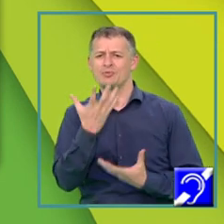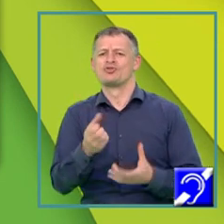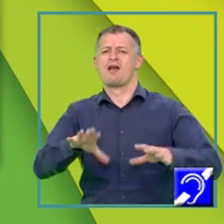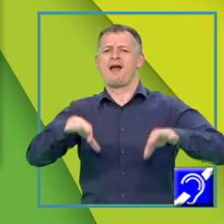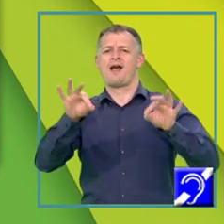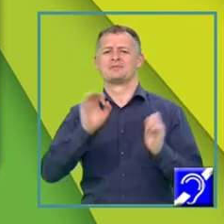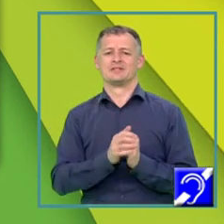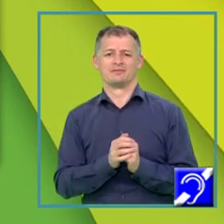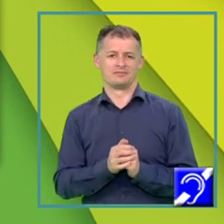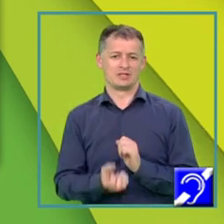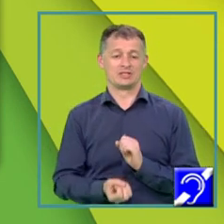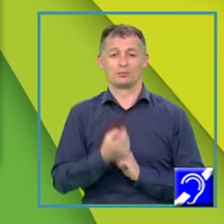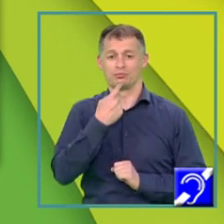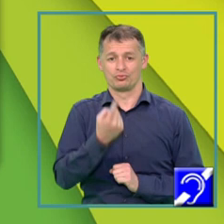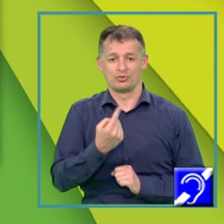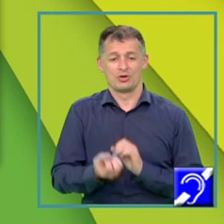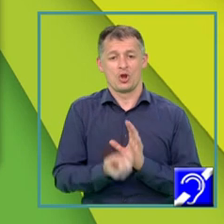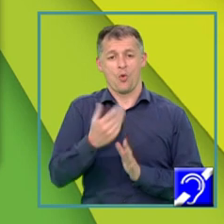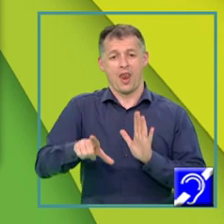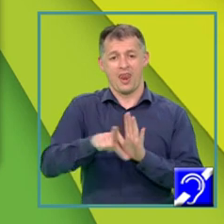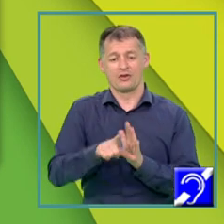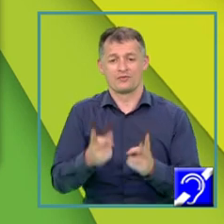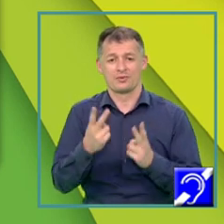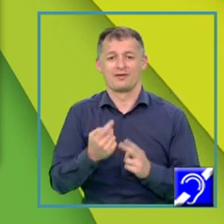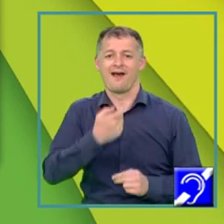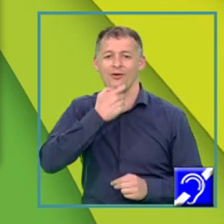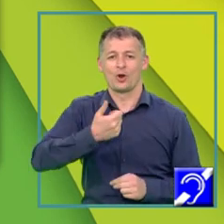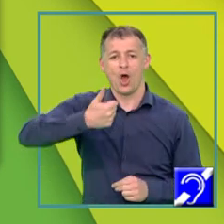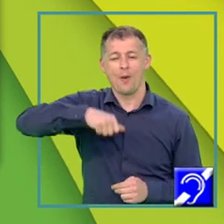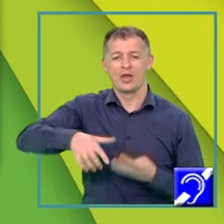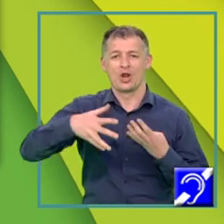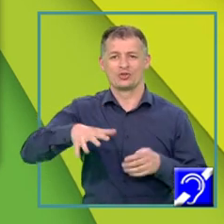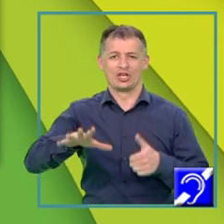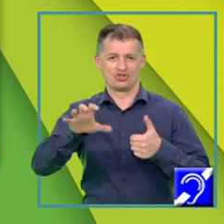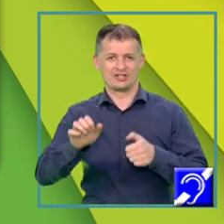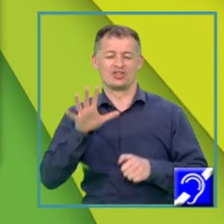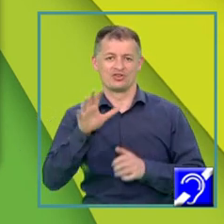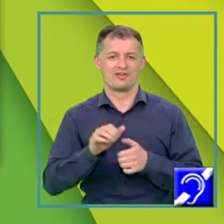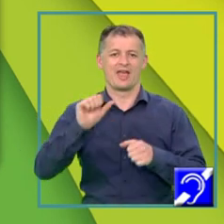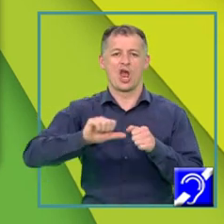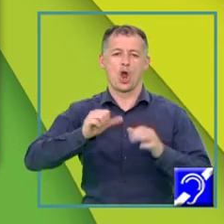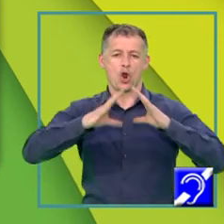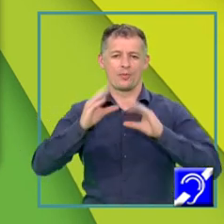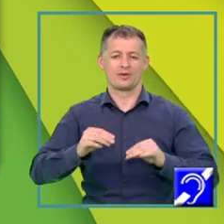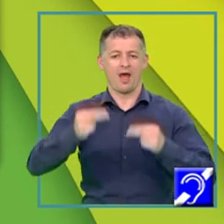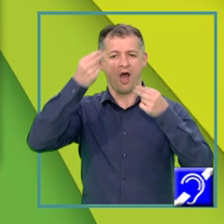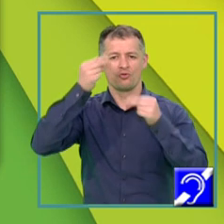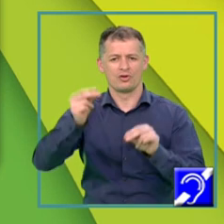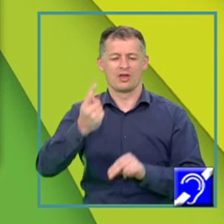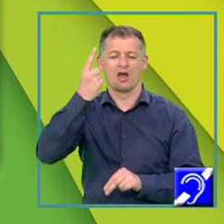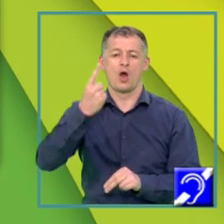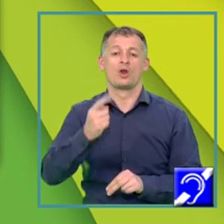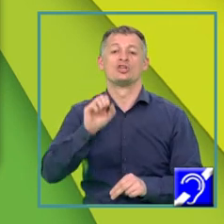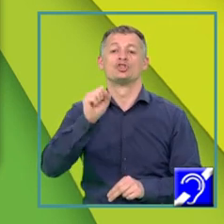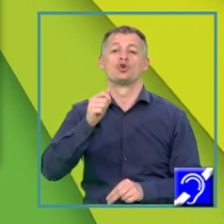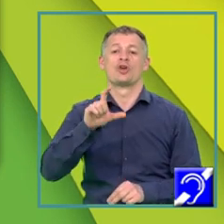eu. Conform noii legi fundamentale din anul 1965, economia României era proclamată ca una